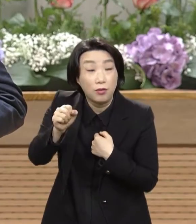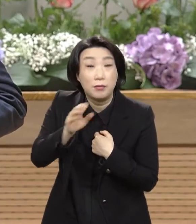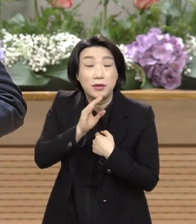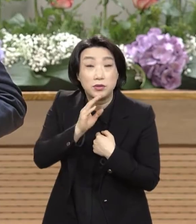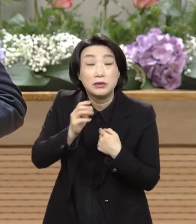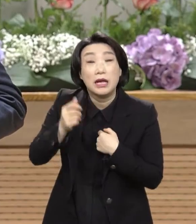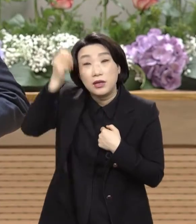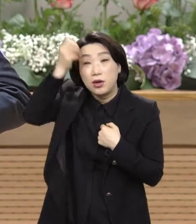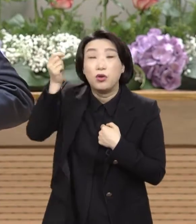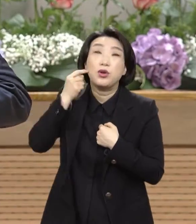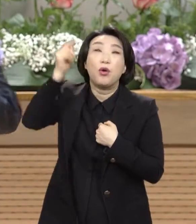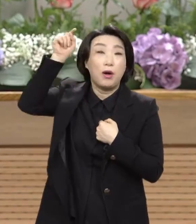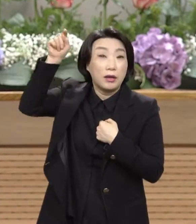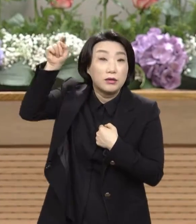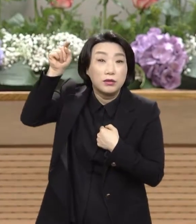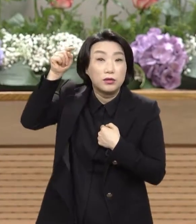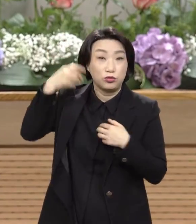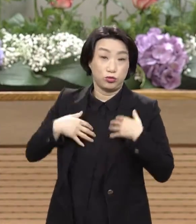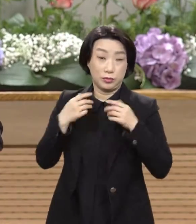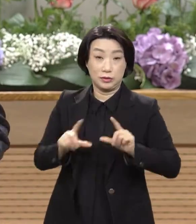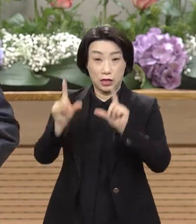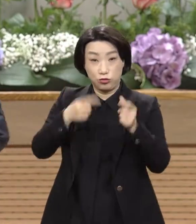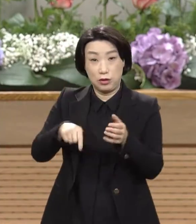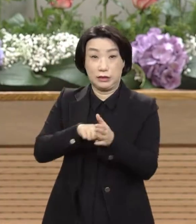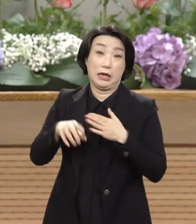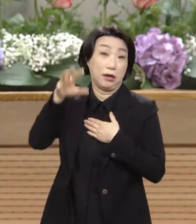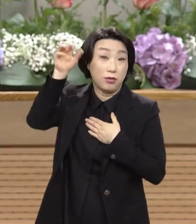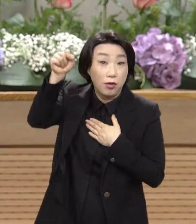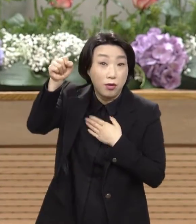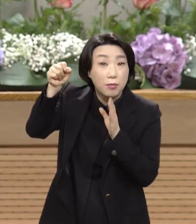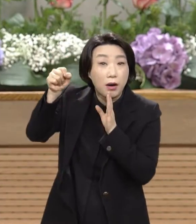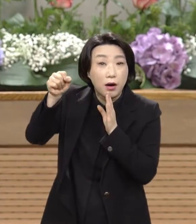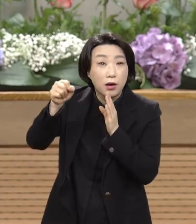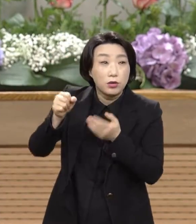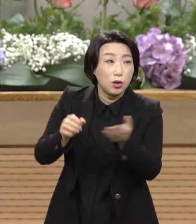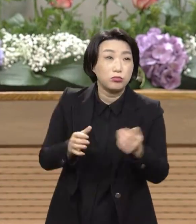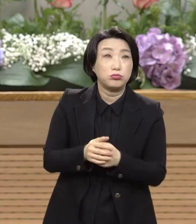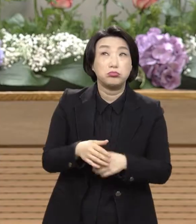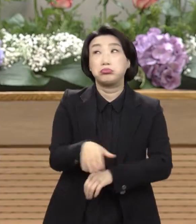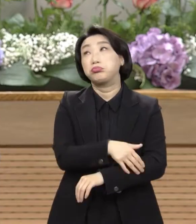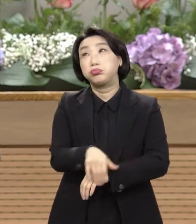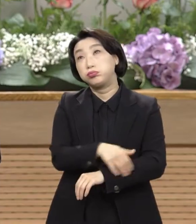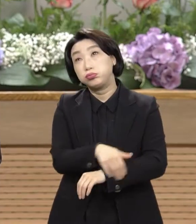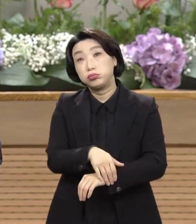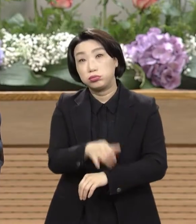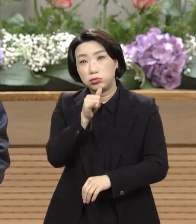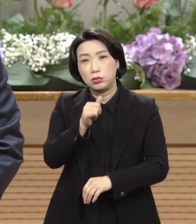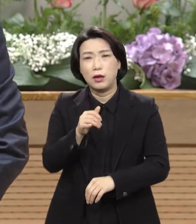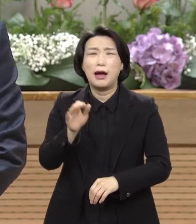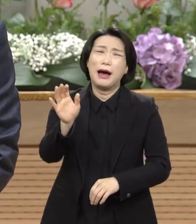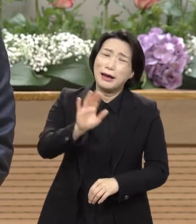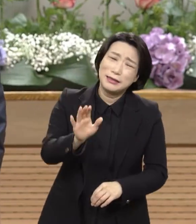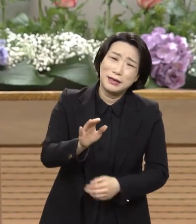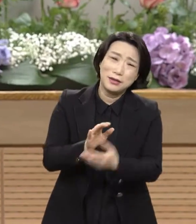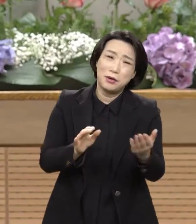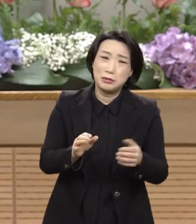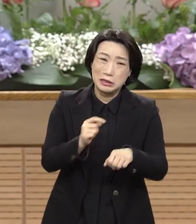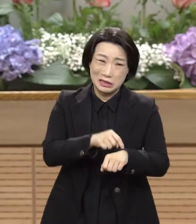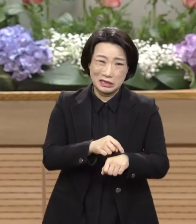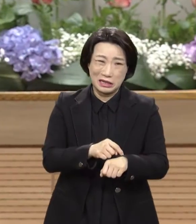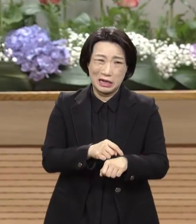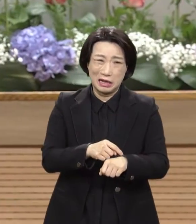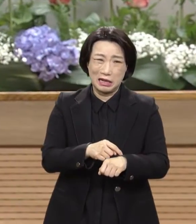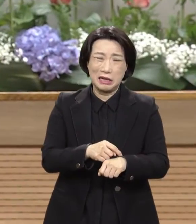영광을 누리려는 내 일이라 이 말이야. 꼭 남의 일에서 찾아는. 누가 시간